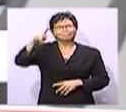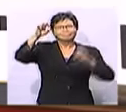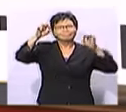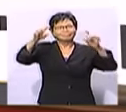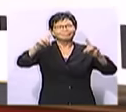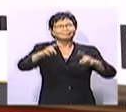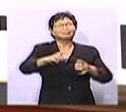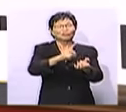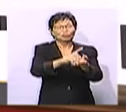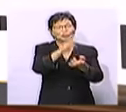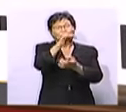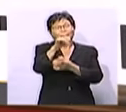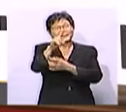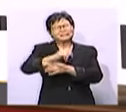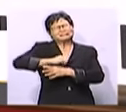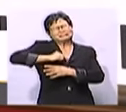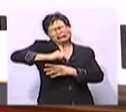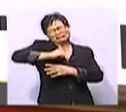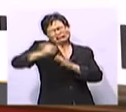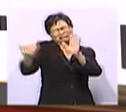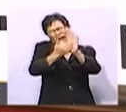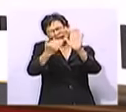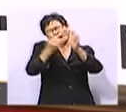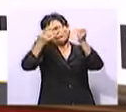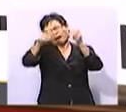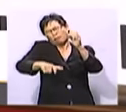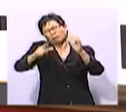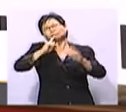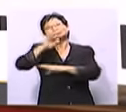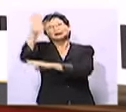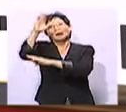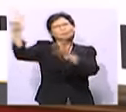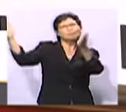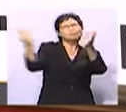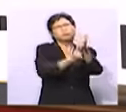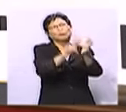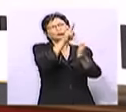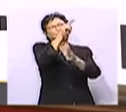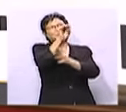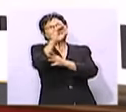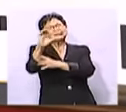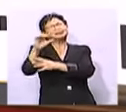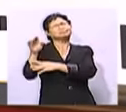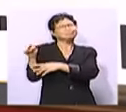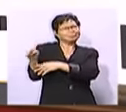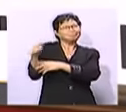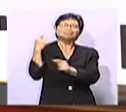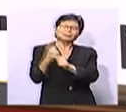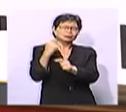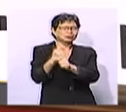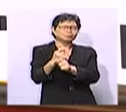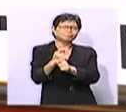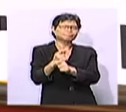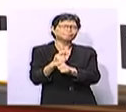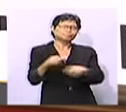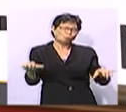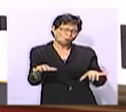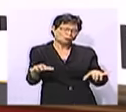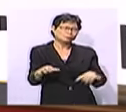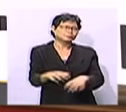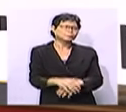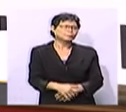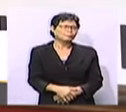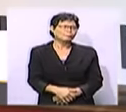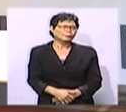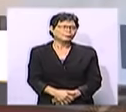Mazli, meskipun ditentang banyak pihak, janji untuk mengiktiraf UEC akan tetap ditunaikan.